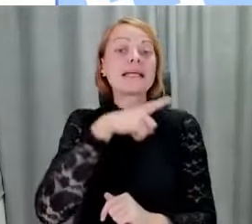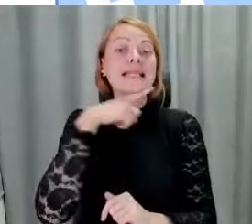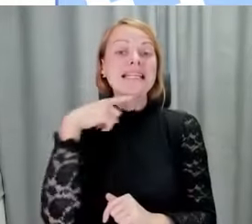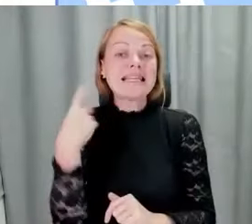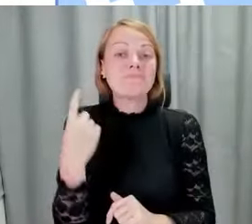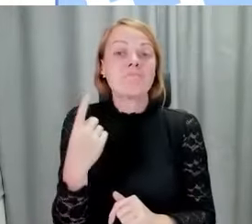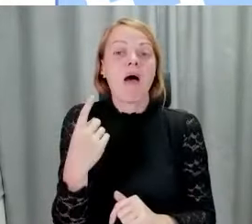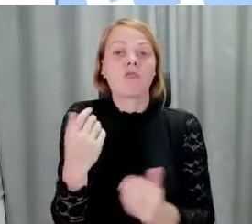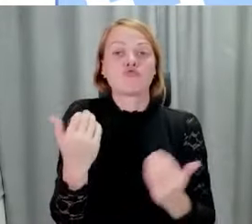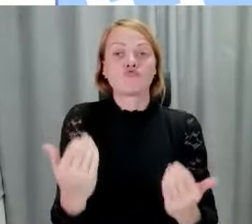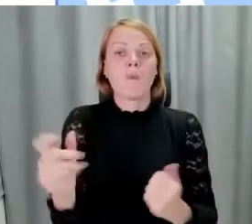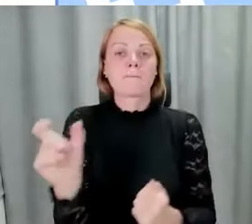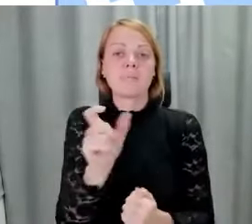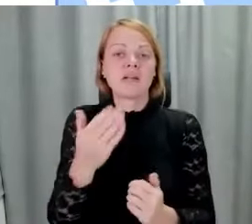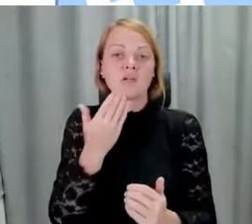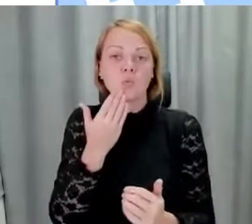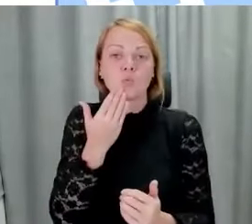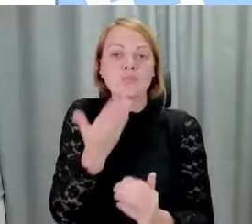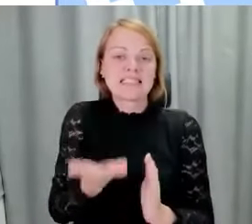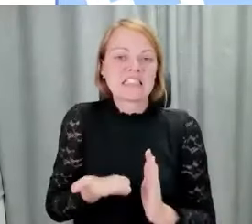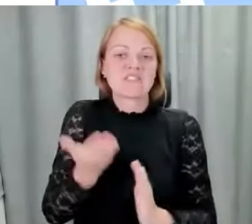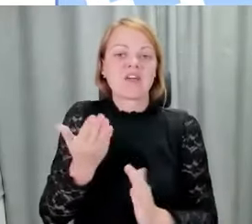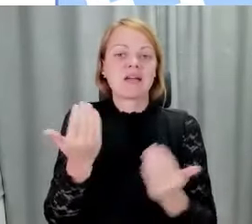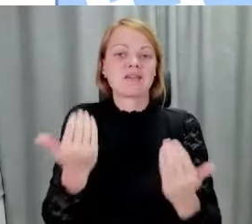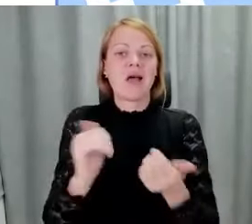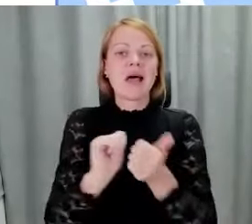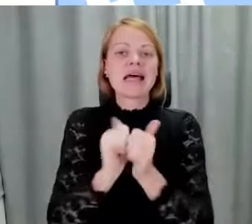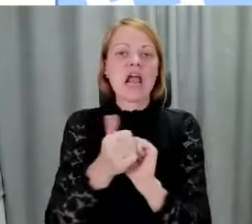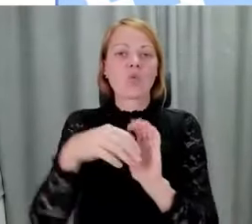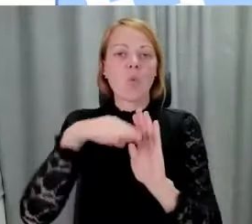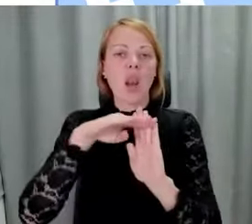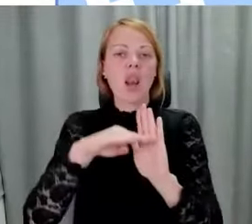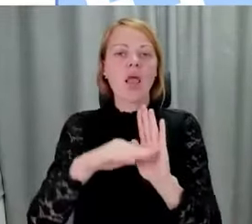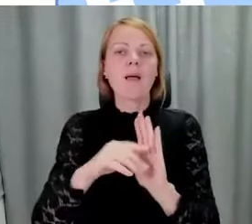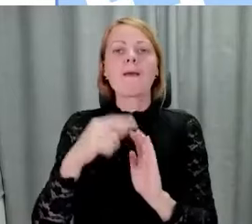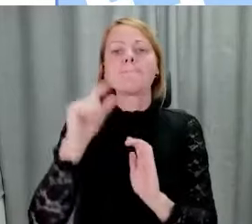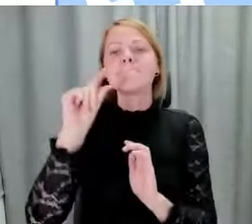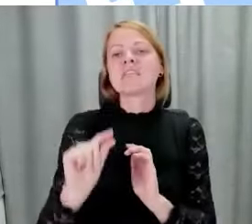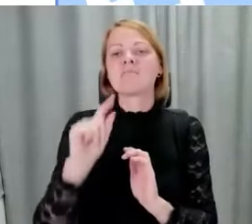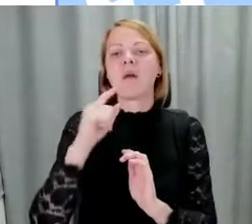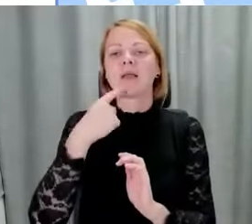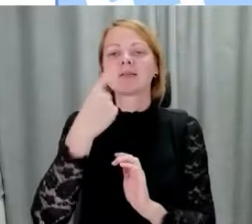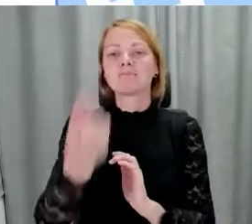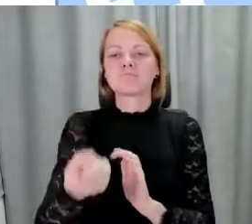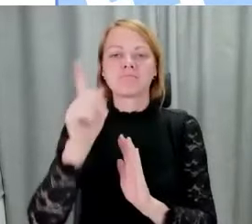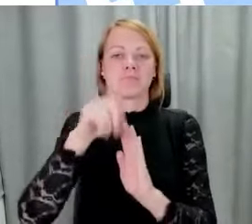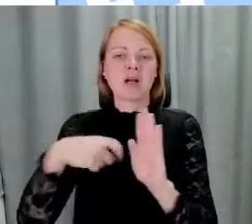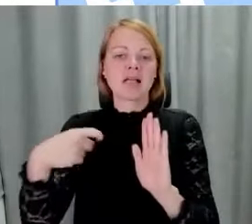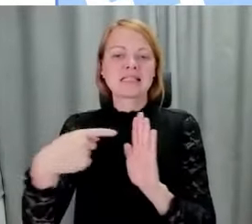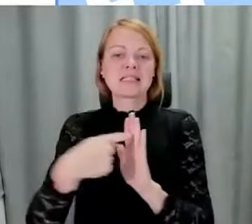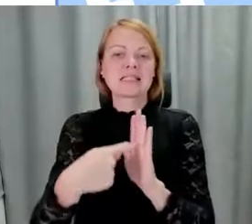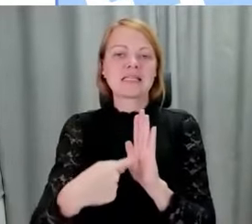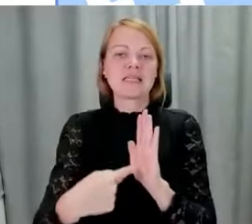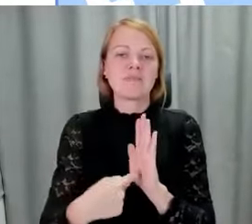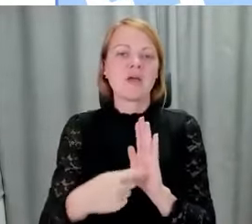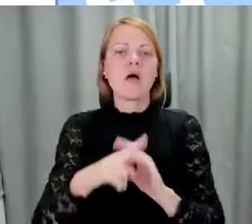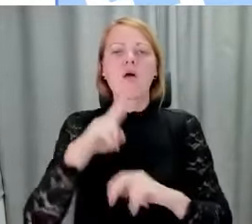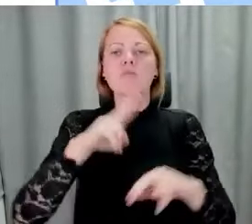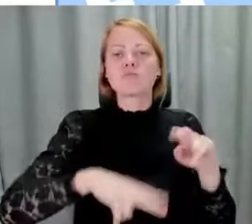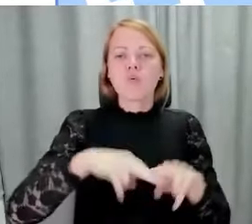uzsvērt, regulējums pasaka minimālās prasības, bet šobrīd esošais ne būvniecības, ne